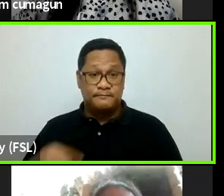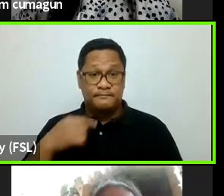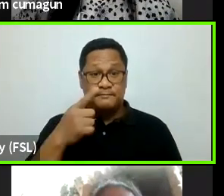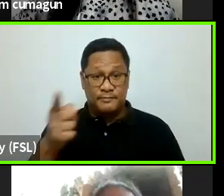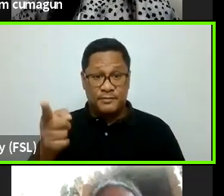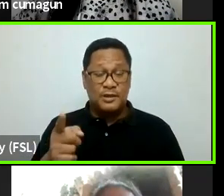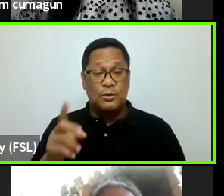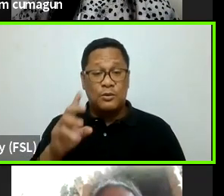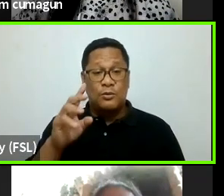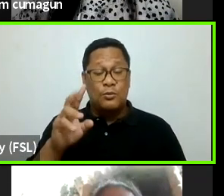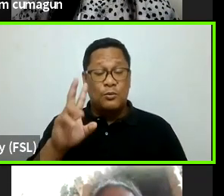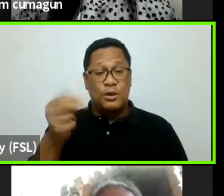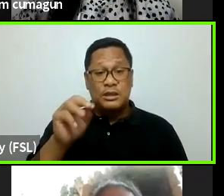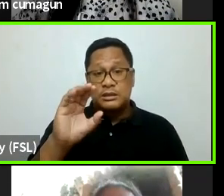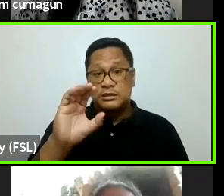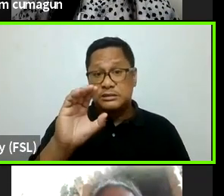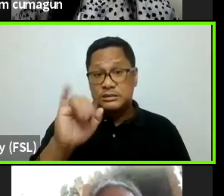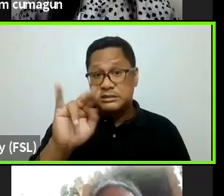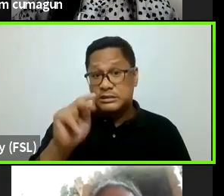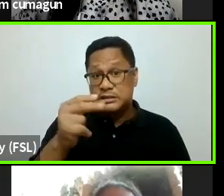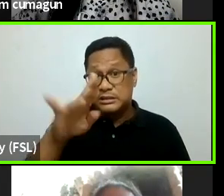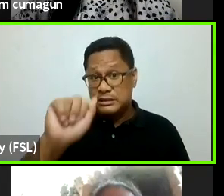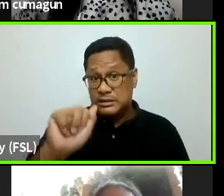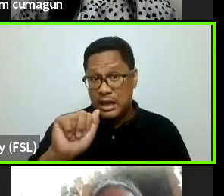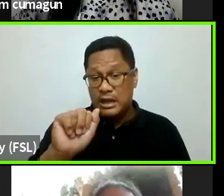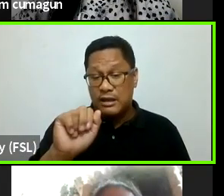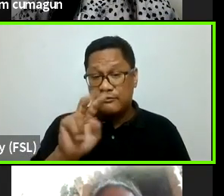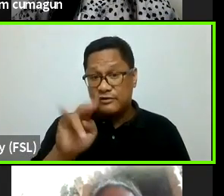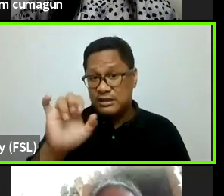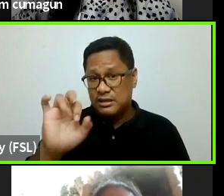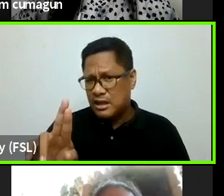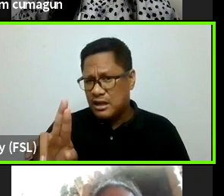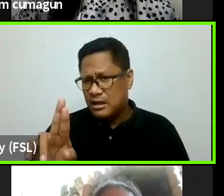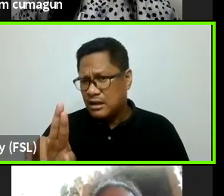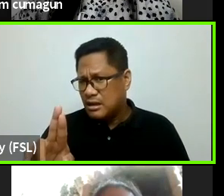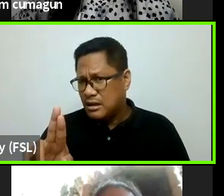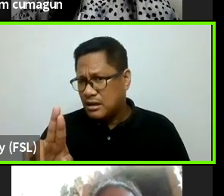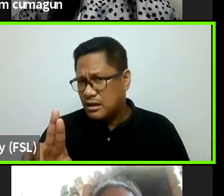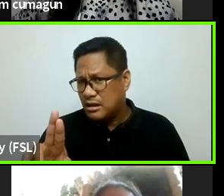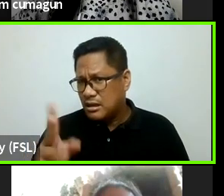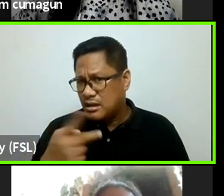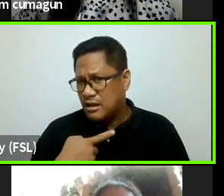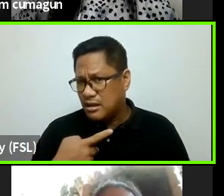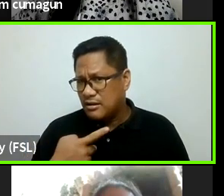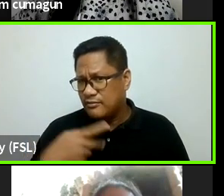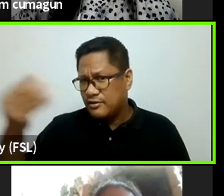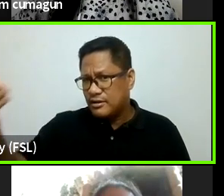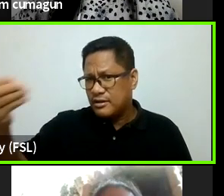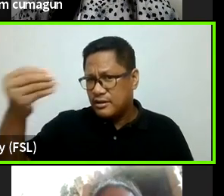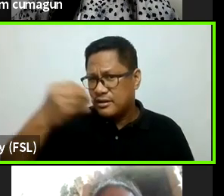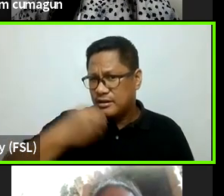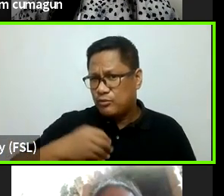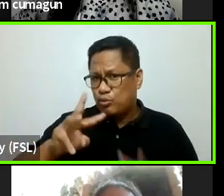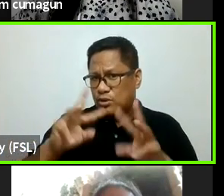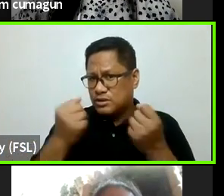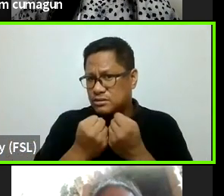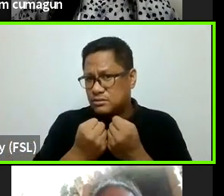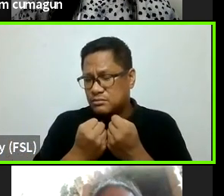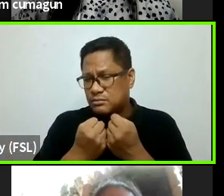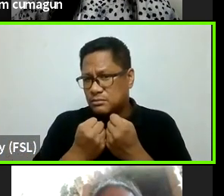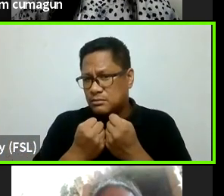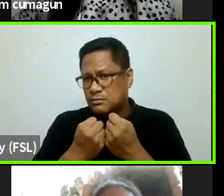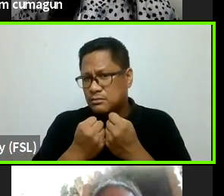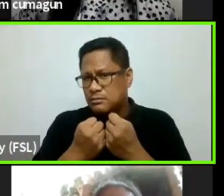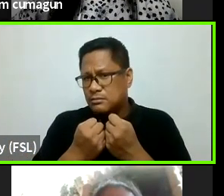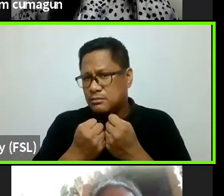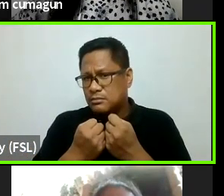Ma'am Cynthia Villar, nagkakaroon siya ng ano eh. Yung nagbibigay siya ng workshop.